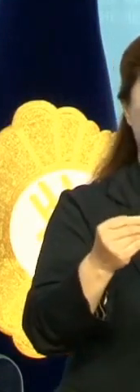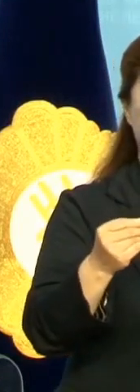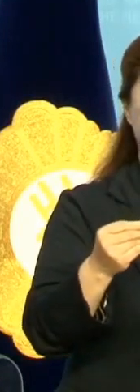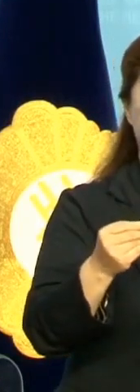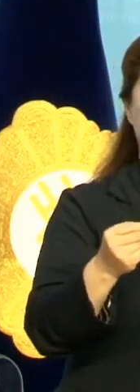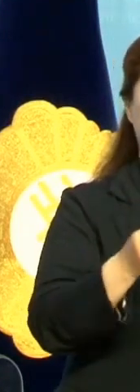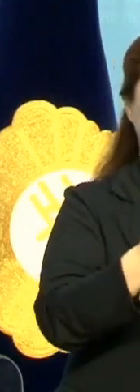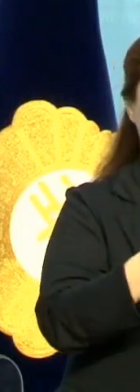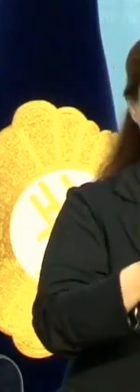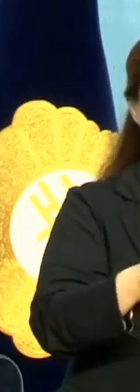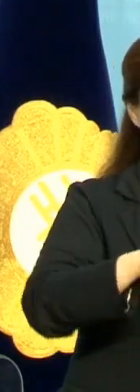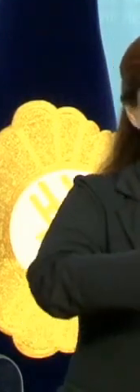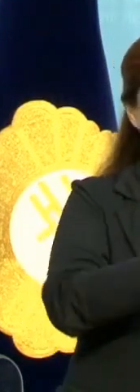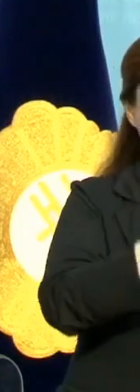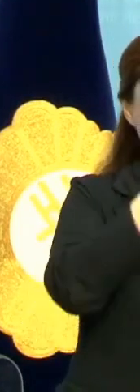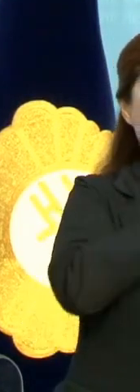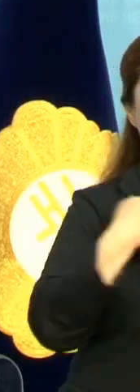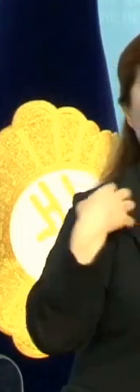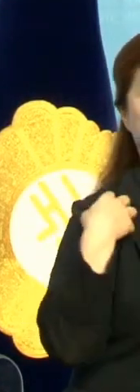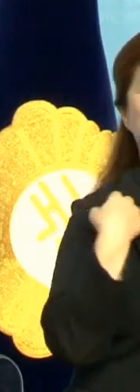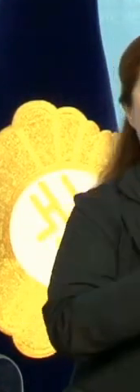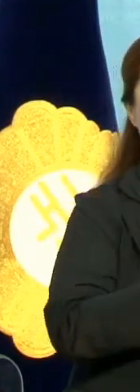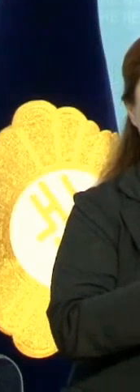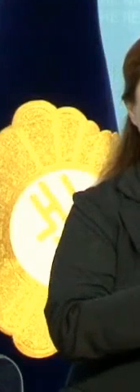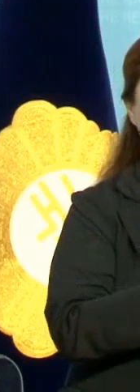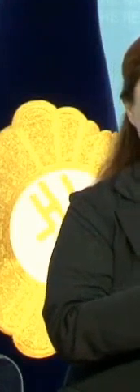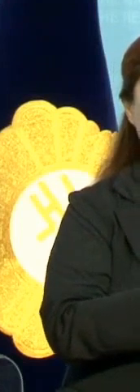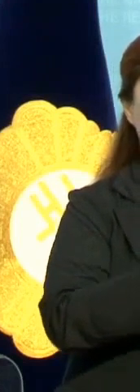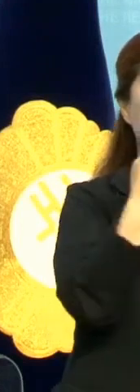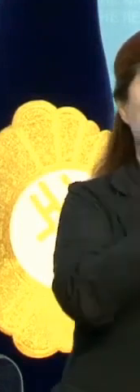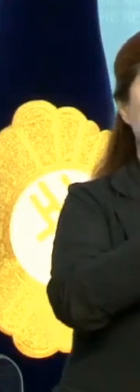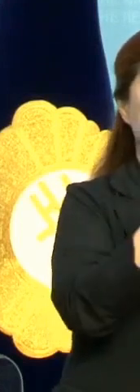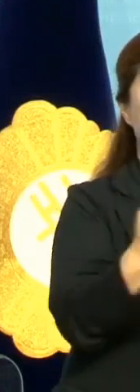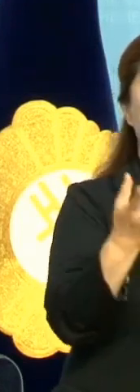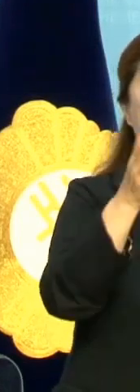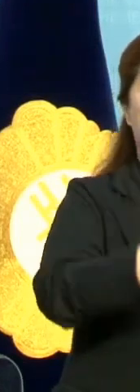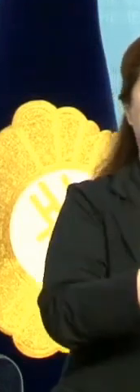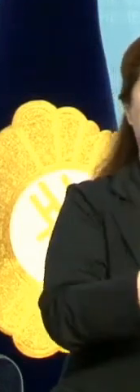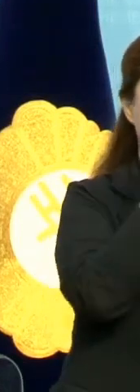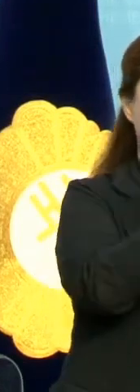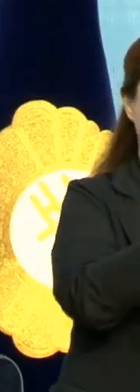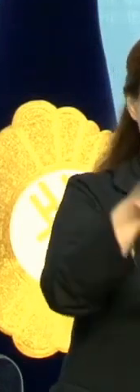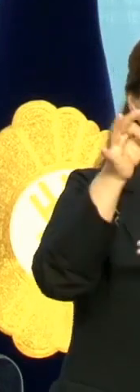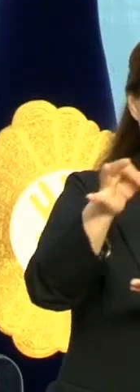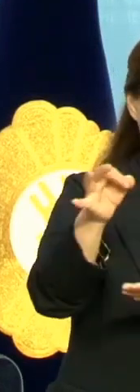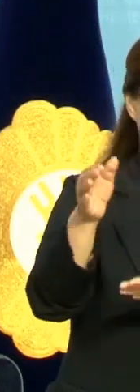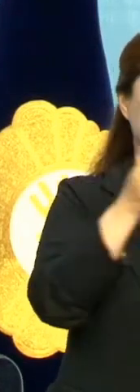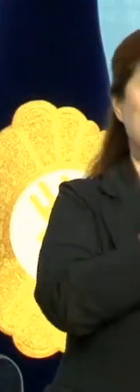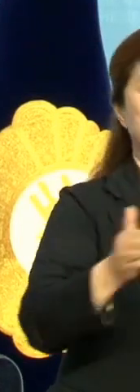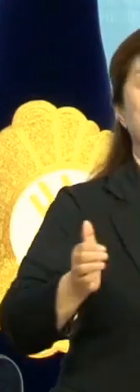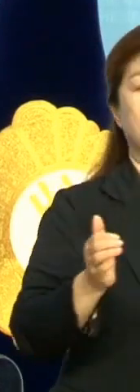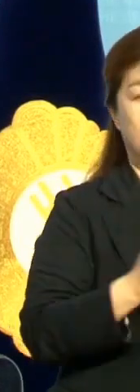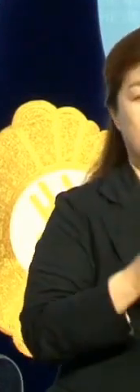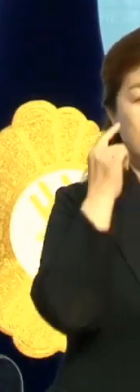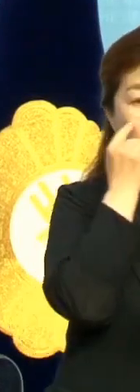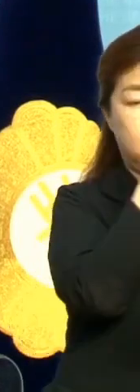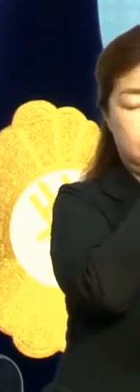7억 7천만 원 규모의 이자를 부담하면서 4,200억 원의 매입 자금을 마련했다는 사실 등이